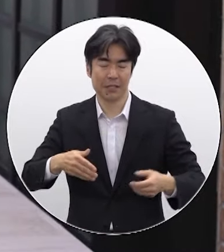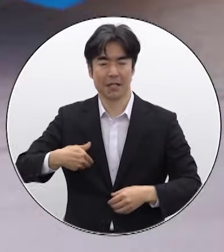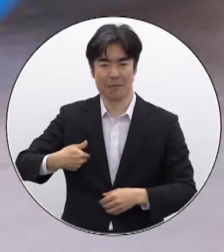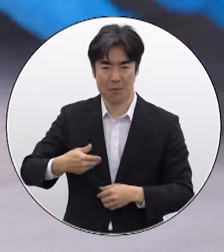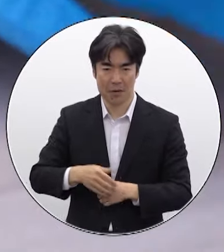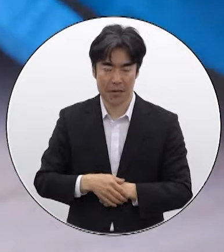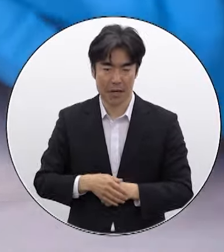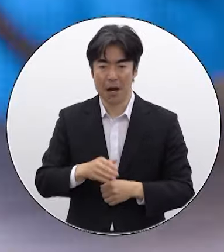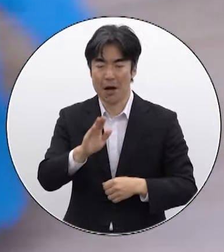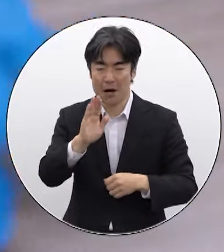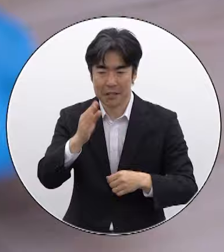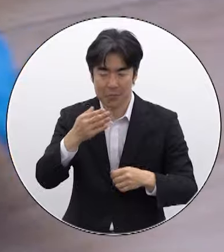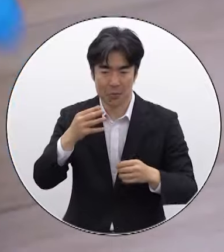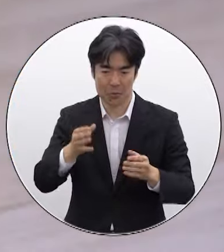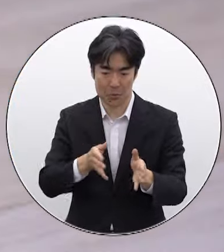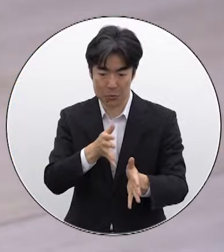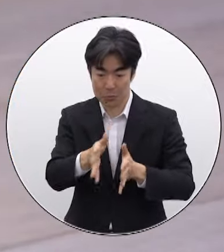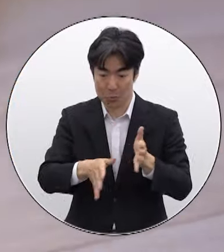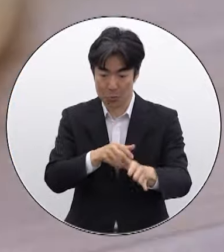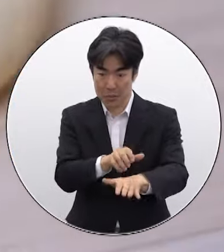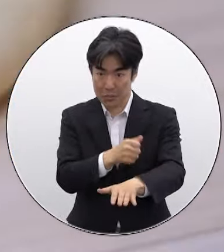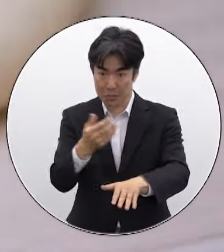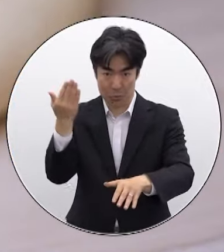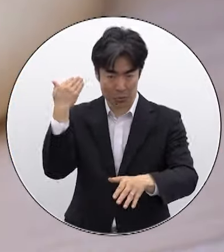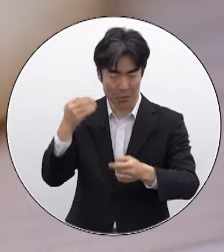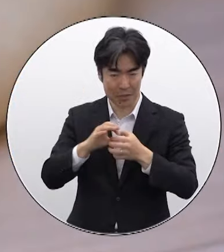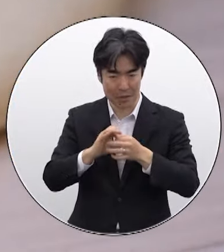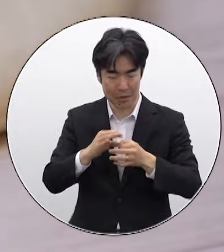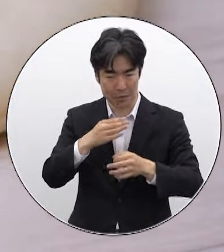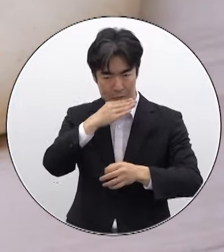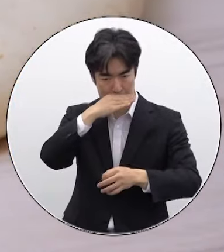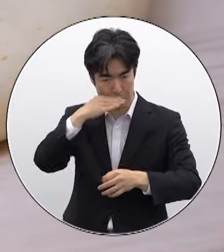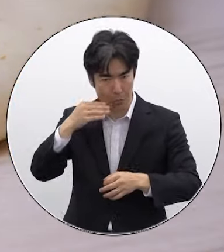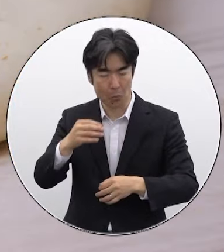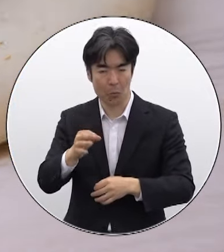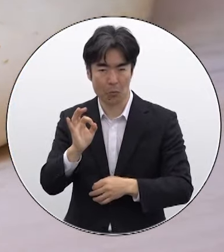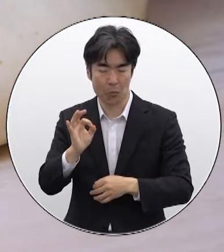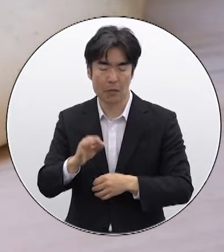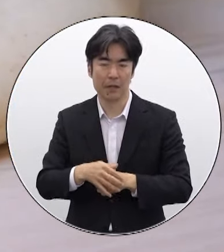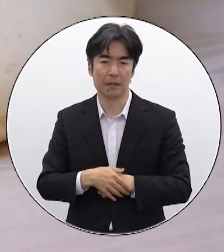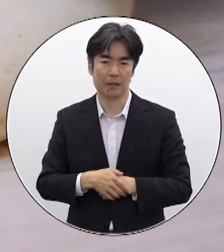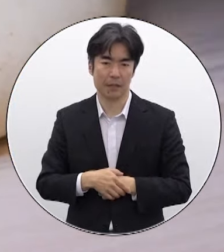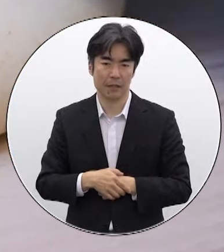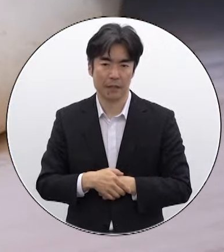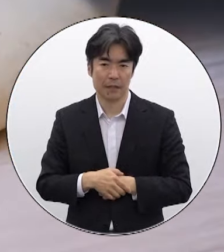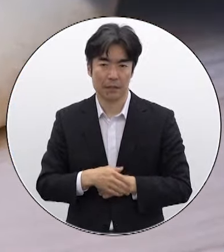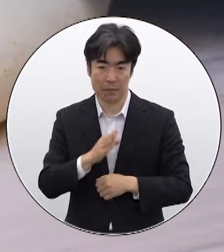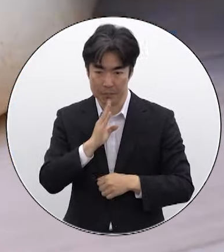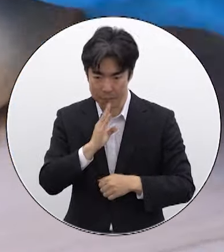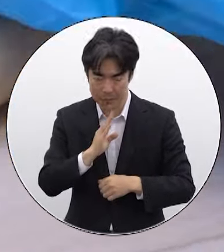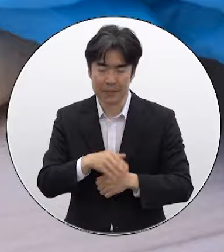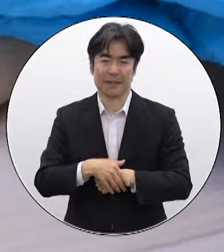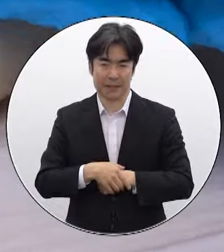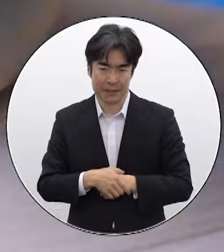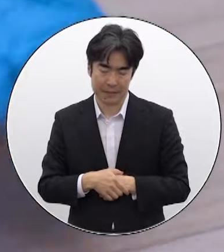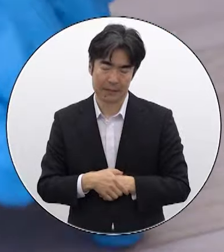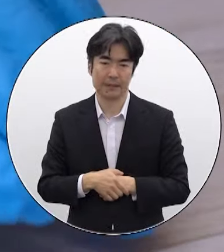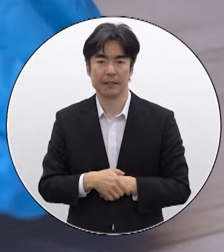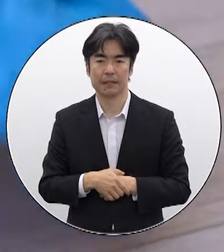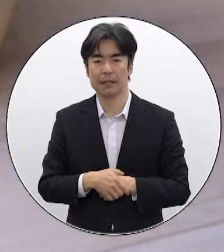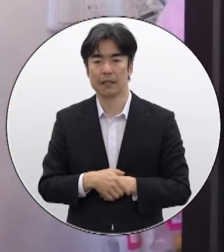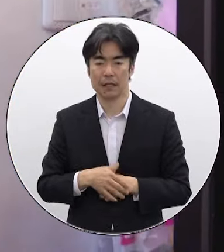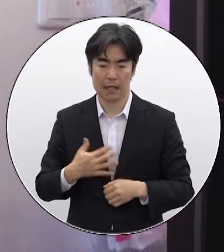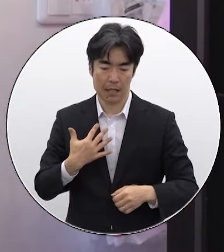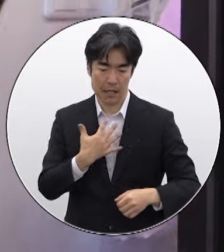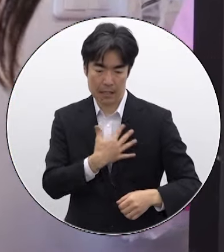やっぱアスリートは違いますね。素晴らしいですね。 本当ですか。 あ、いい感じです